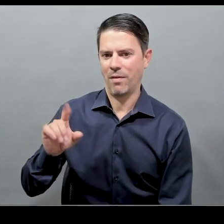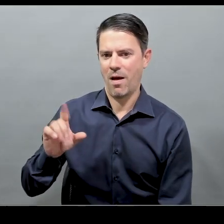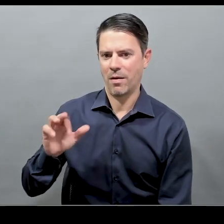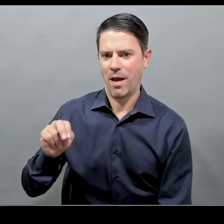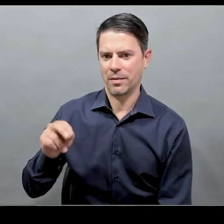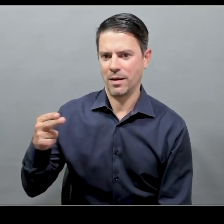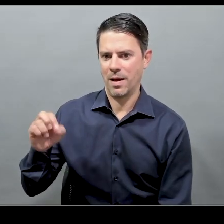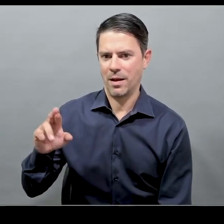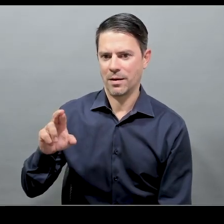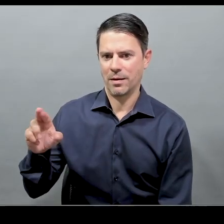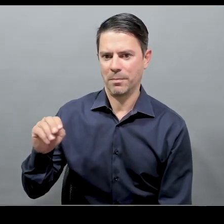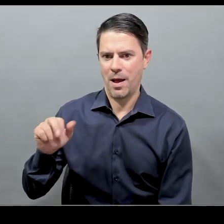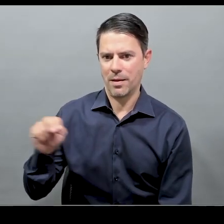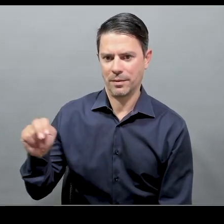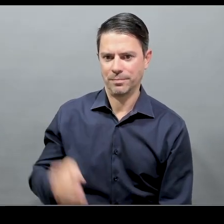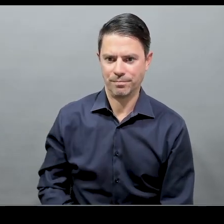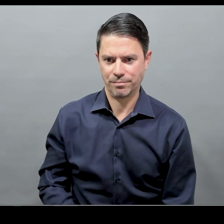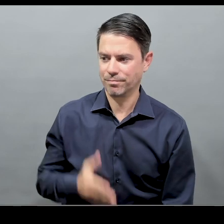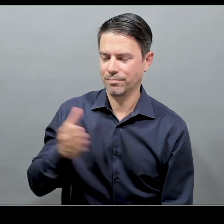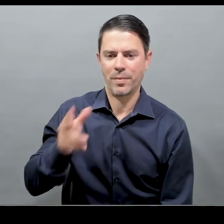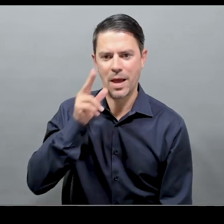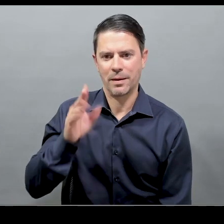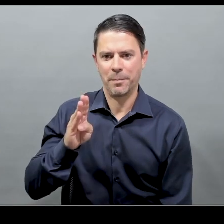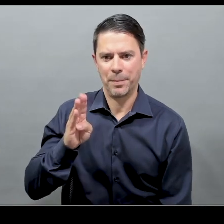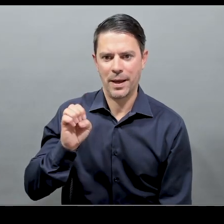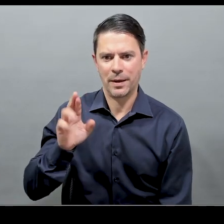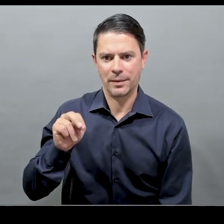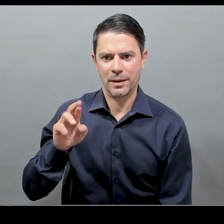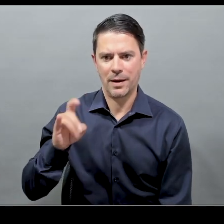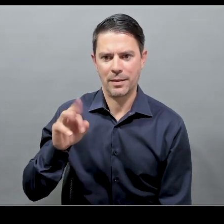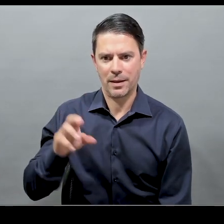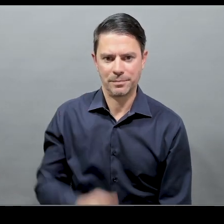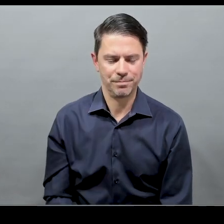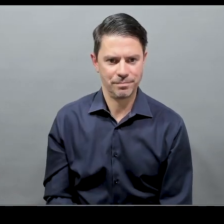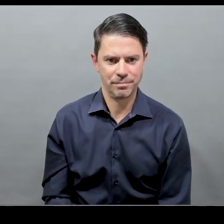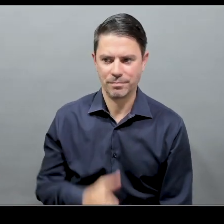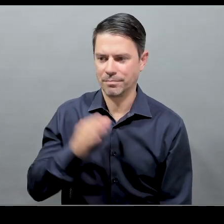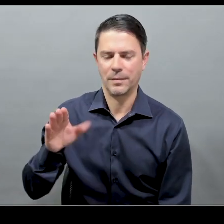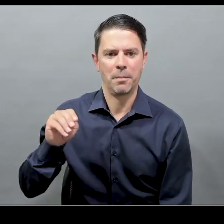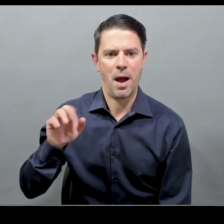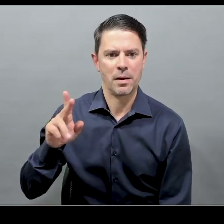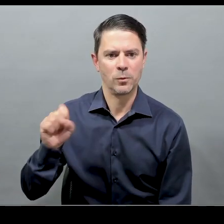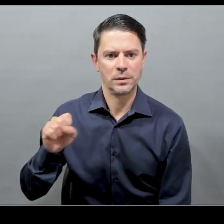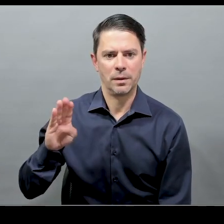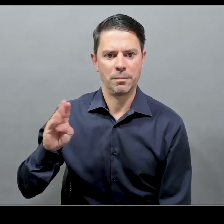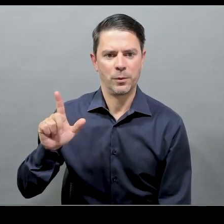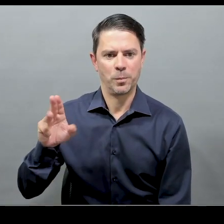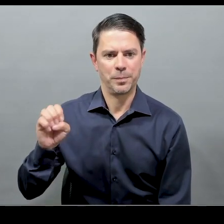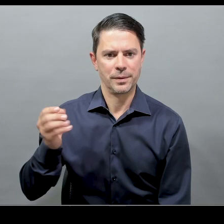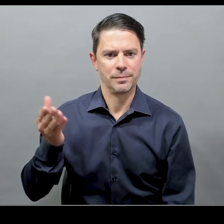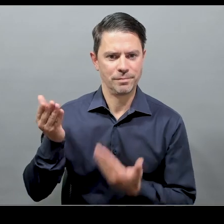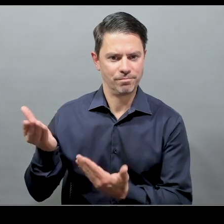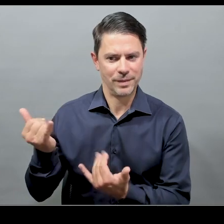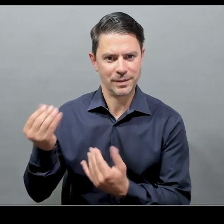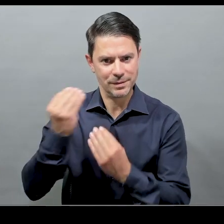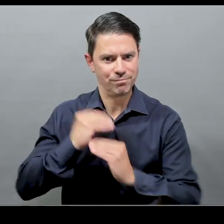Florian Herrmann, Bauminister Christian Bernreiter und Wissenschaftsminister Markus Blume. Herr Dr. Herrmann, bitteschön. Vielen Dank